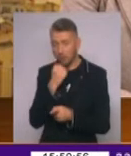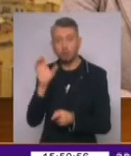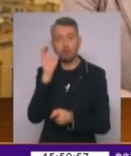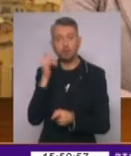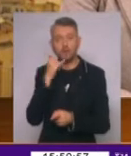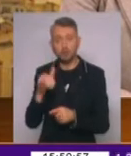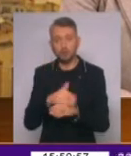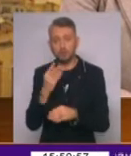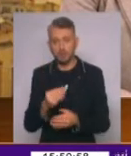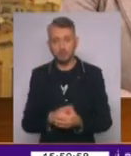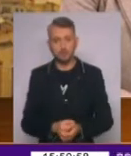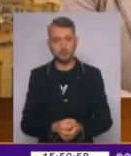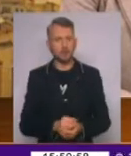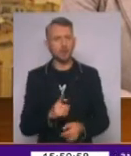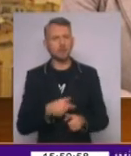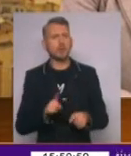Добрий день.